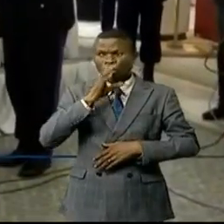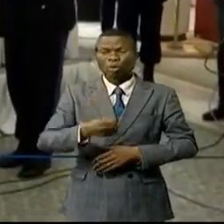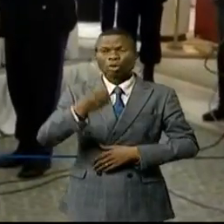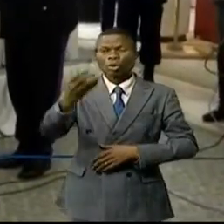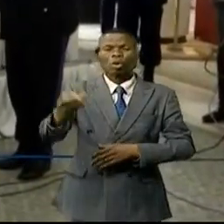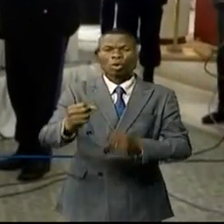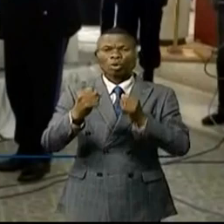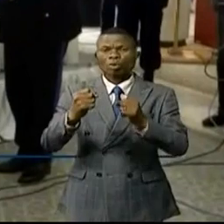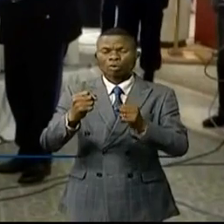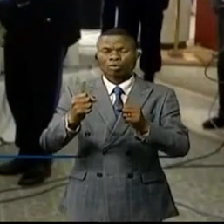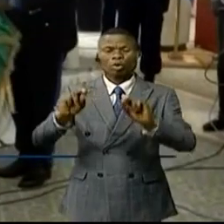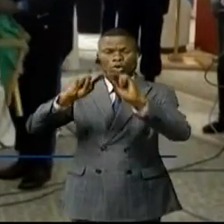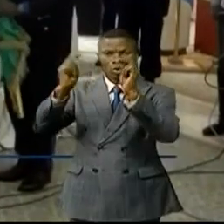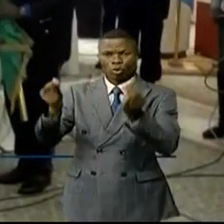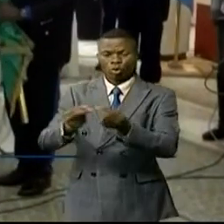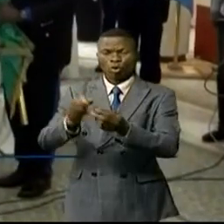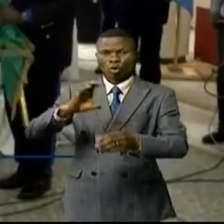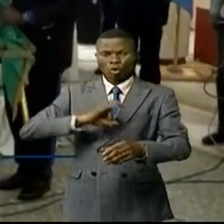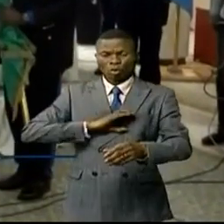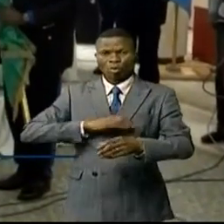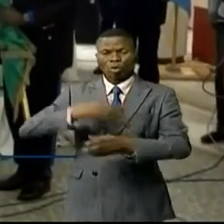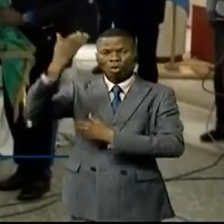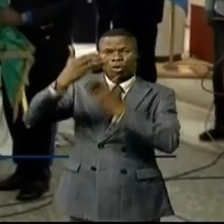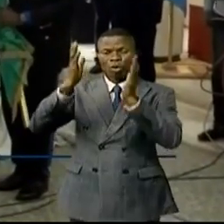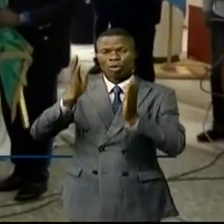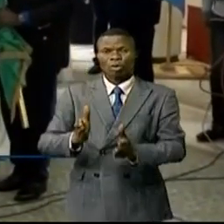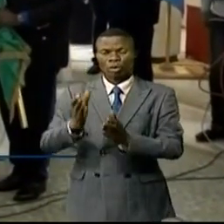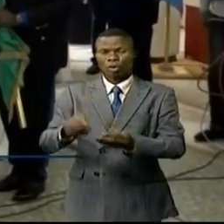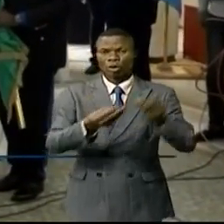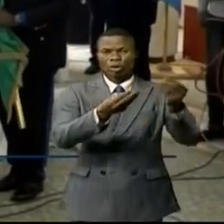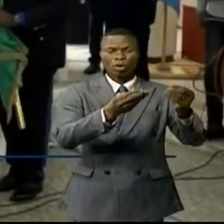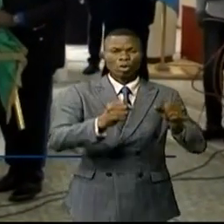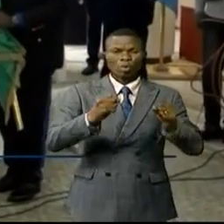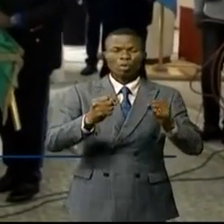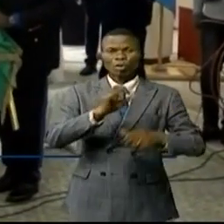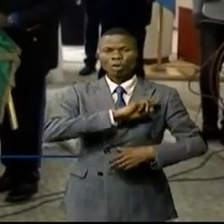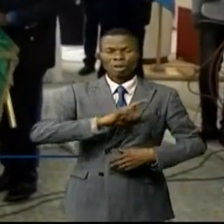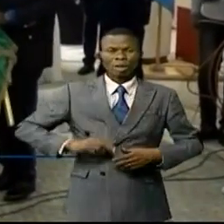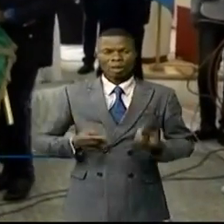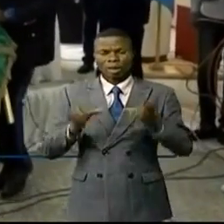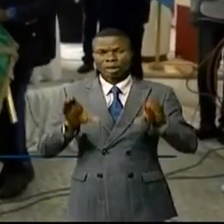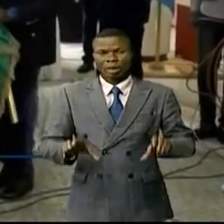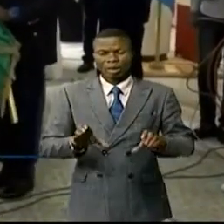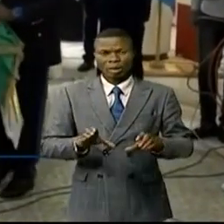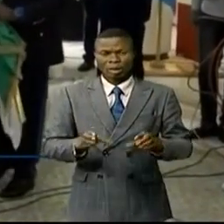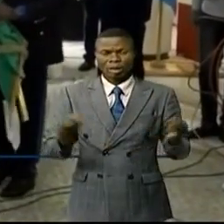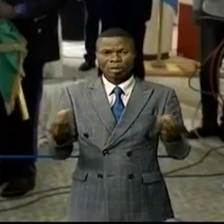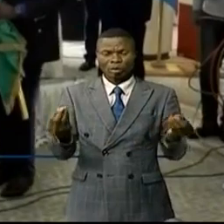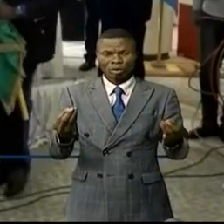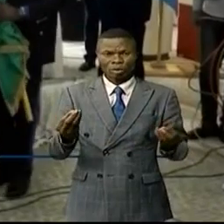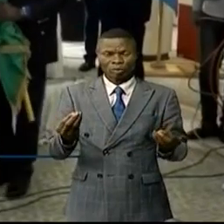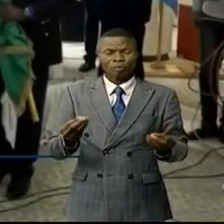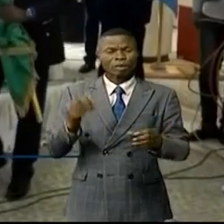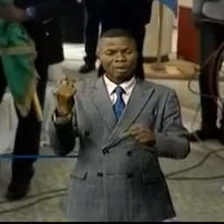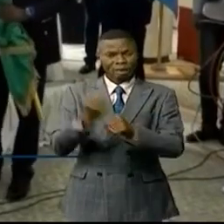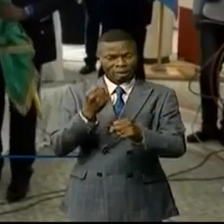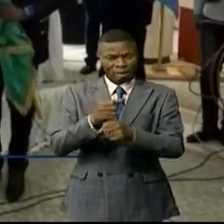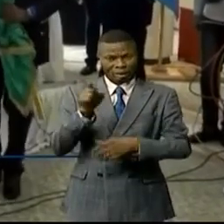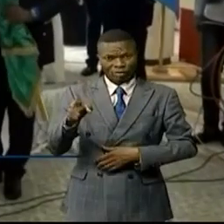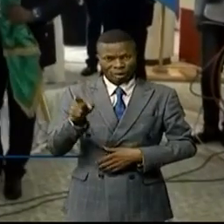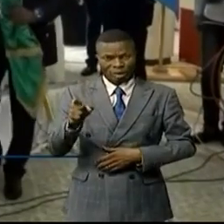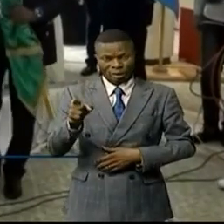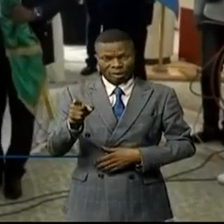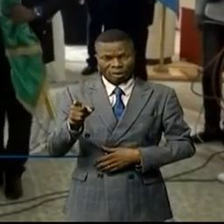de cette organisation régionale à la République démocratique du Congo, et c'est dans les cadres de cette mission que